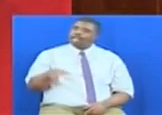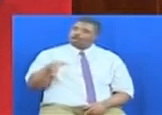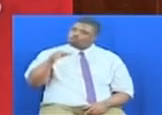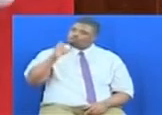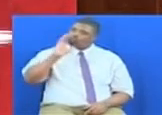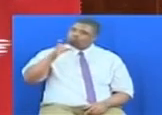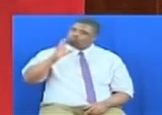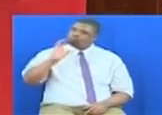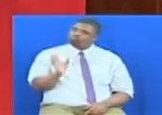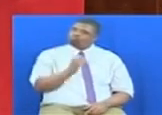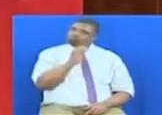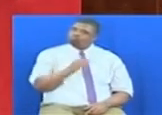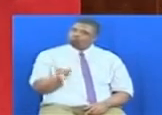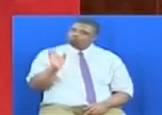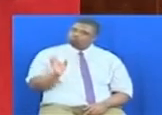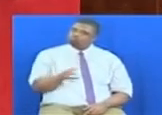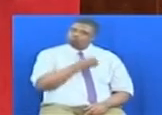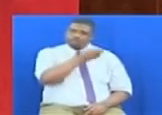walikwenda kulewa.